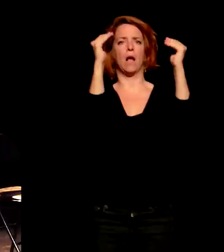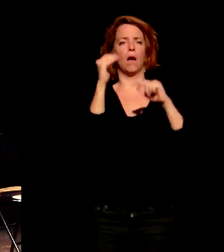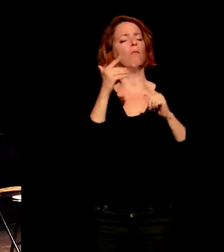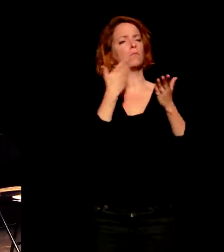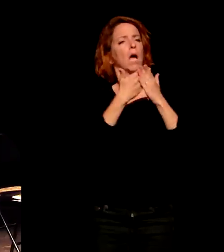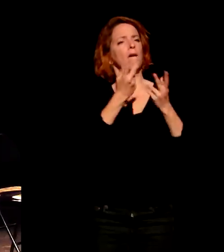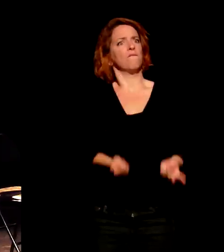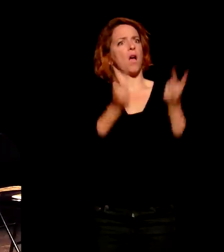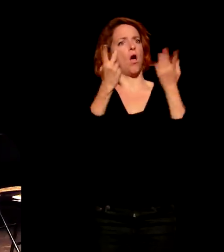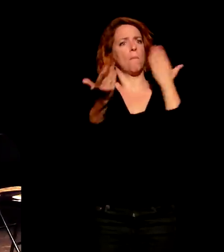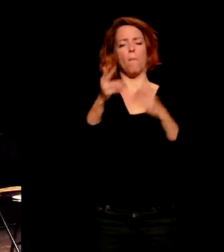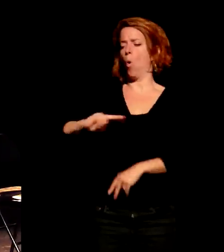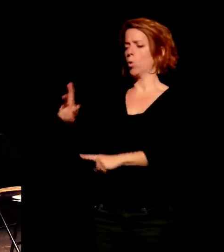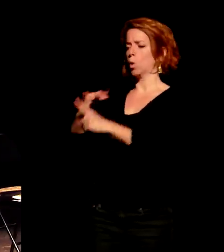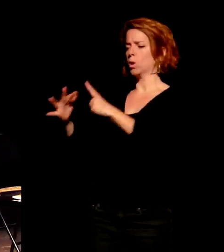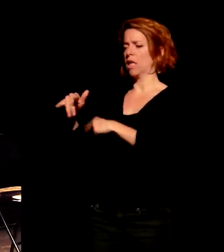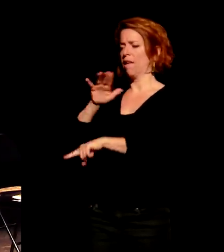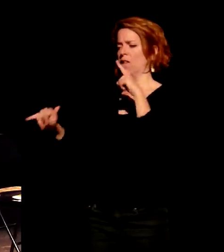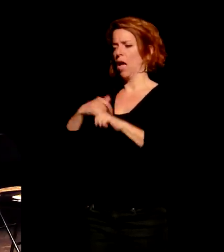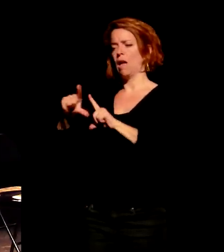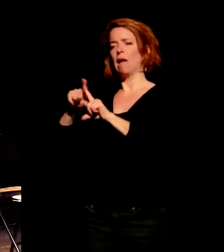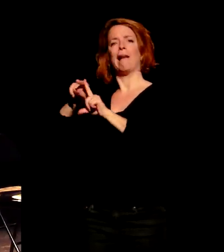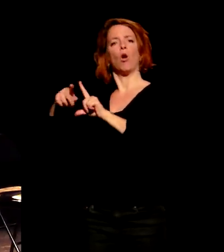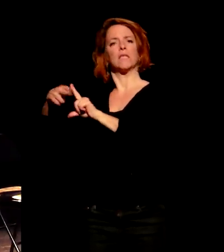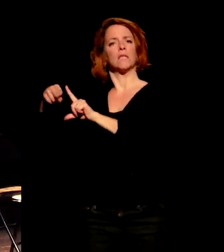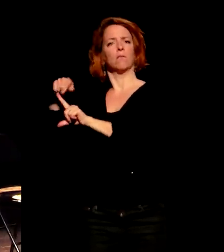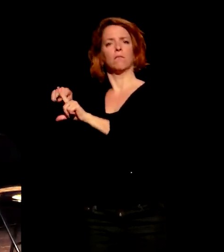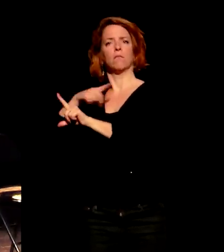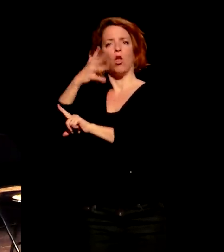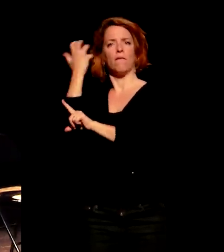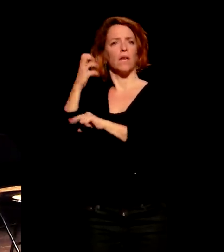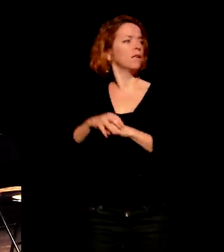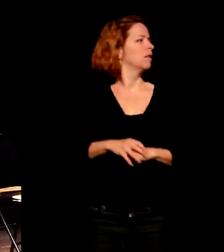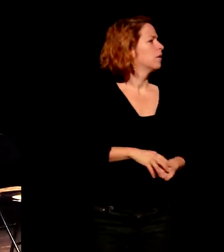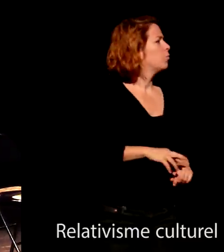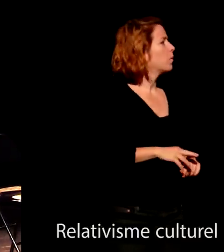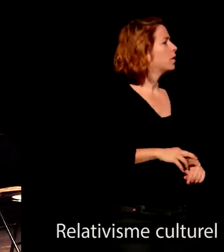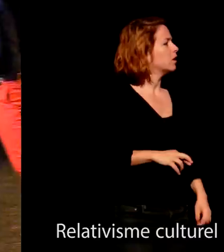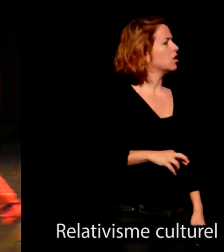ces termes-là, c'est-à-dire ce qu'ils appellent relativisme culturel. Pardon pour...